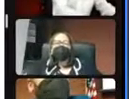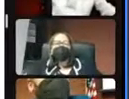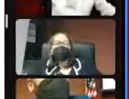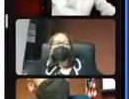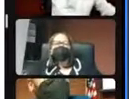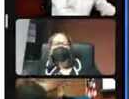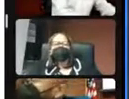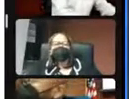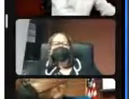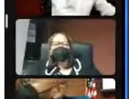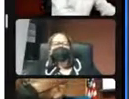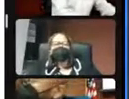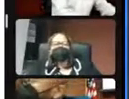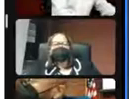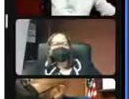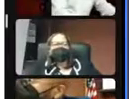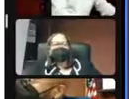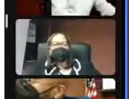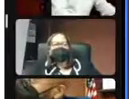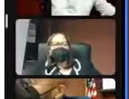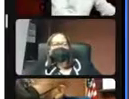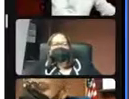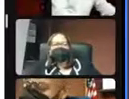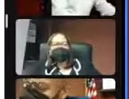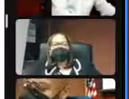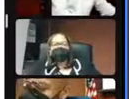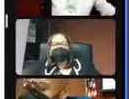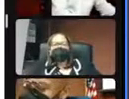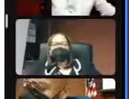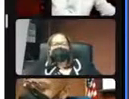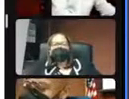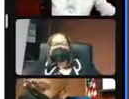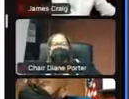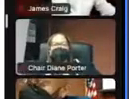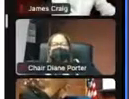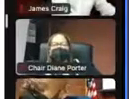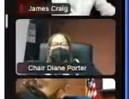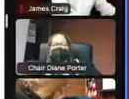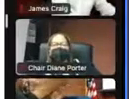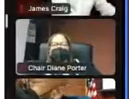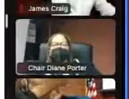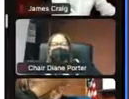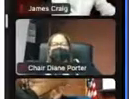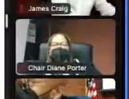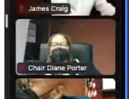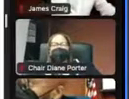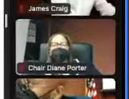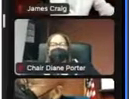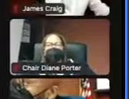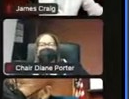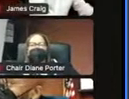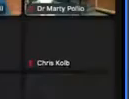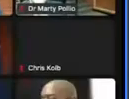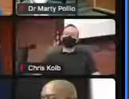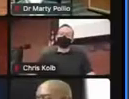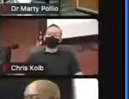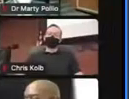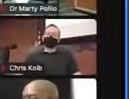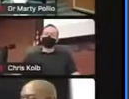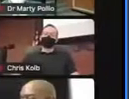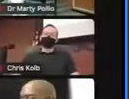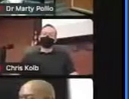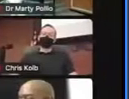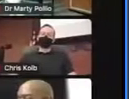zinajishughulisha na mbinu mpya ambazo tumeweza kutumia au programu mpya ambazo tumeweza kujumuisha katika masomo yetu.